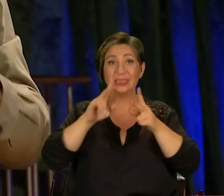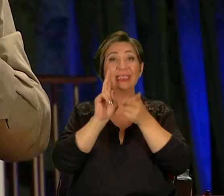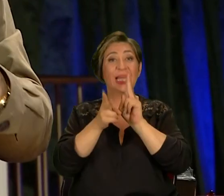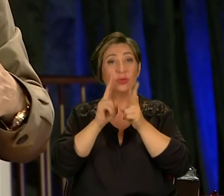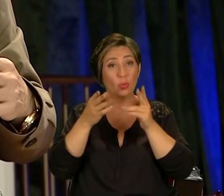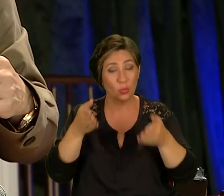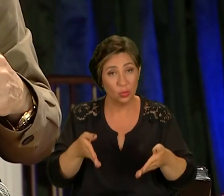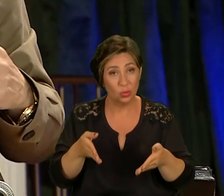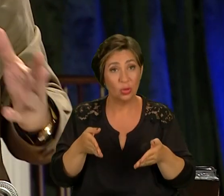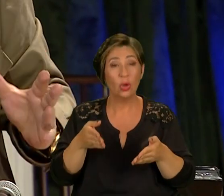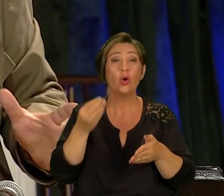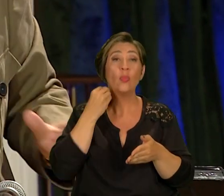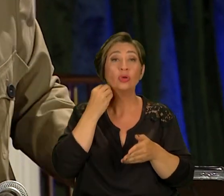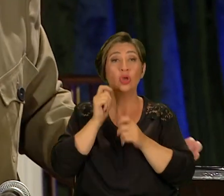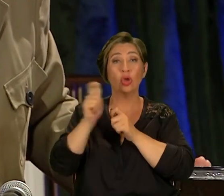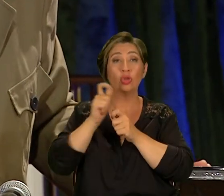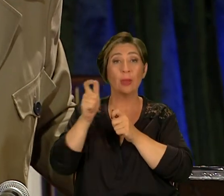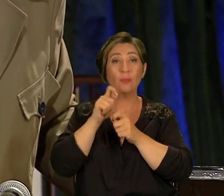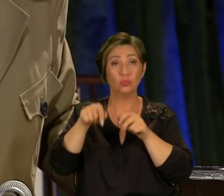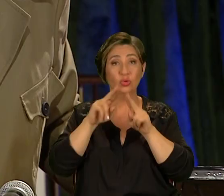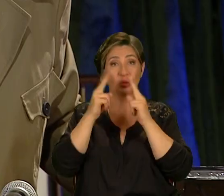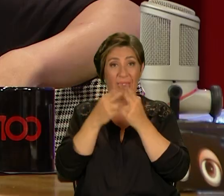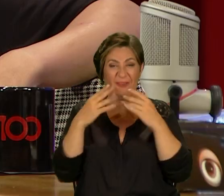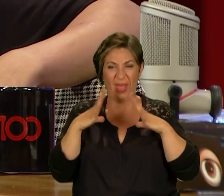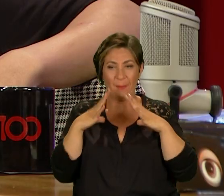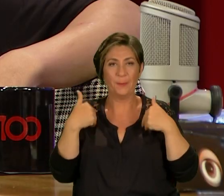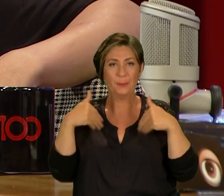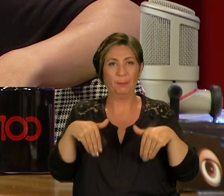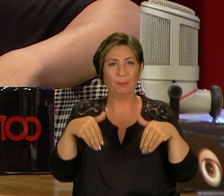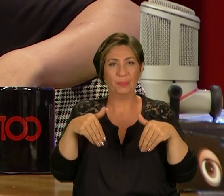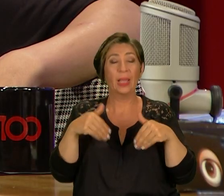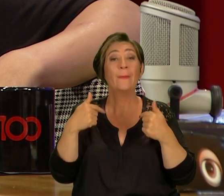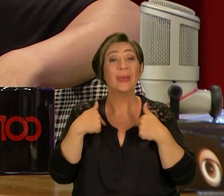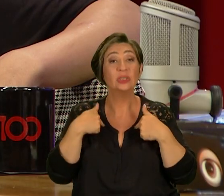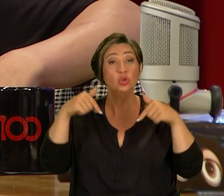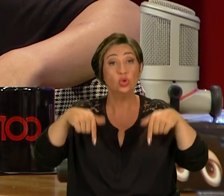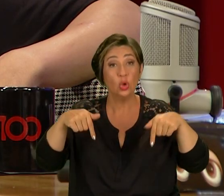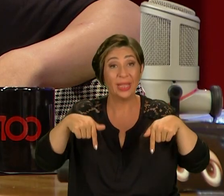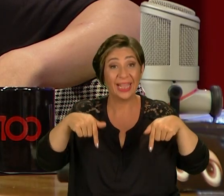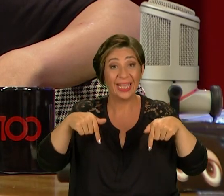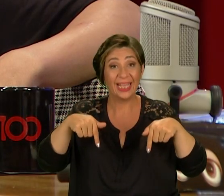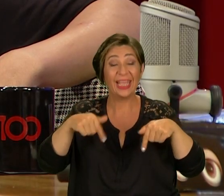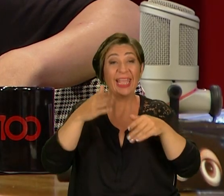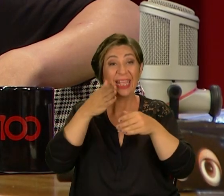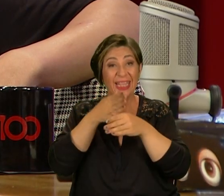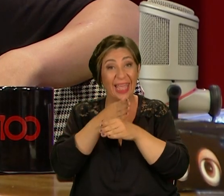tiyatromun borçlarını ödemek için bu dünyada bulunuyorum. Ve bence şu anda